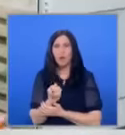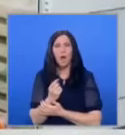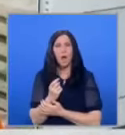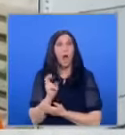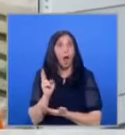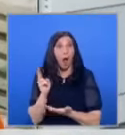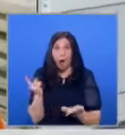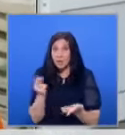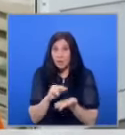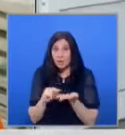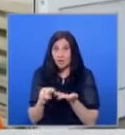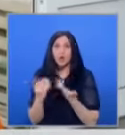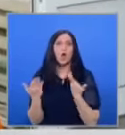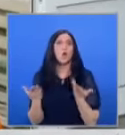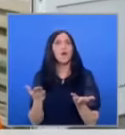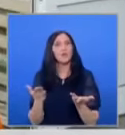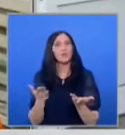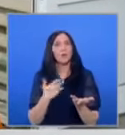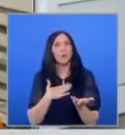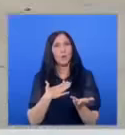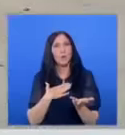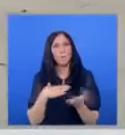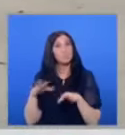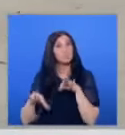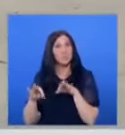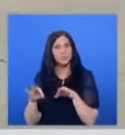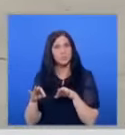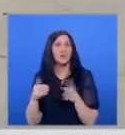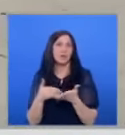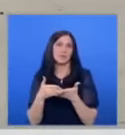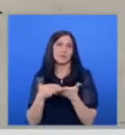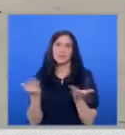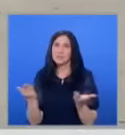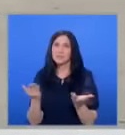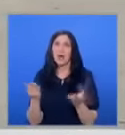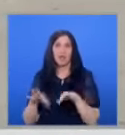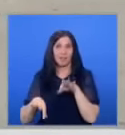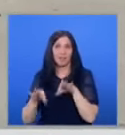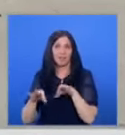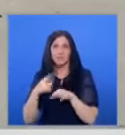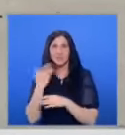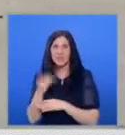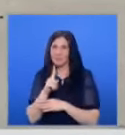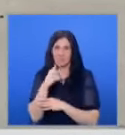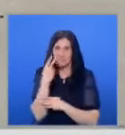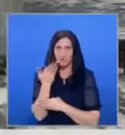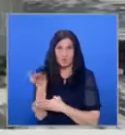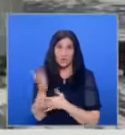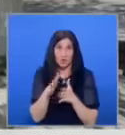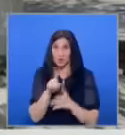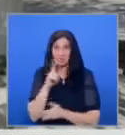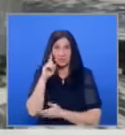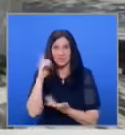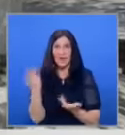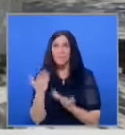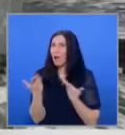ги зарегистрираха, когато има избори? За да гласуват за тях. Не ги виждаме. Тия хора не ги